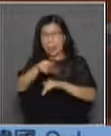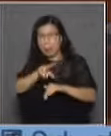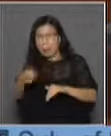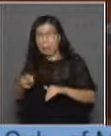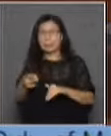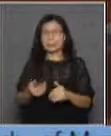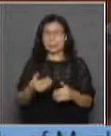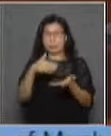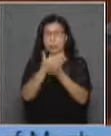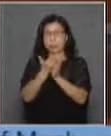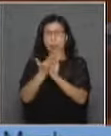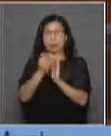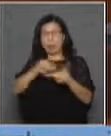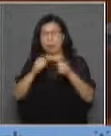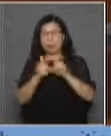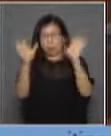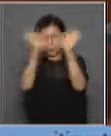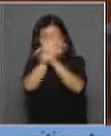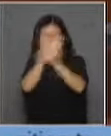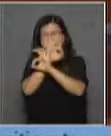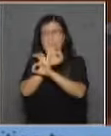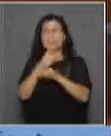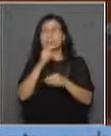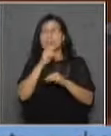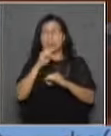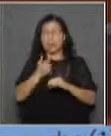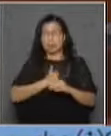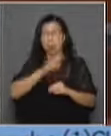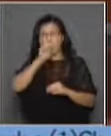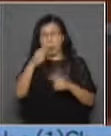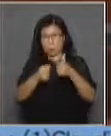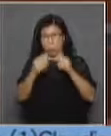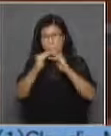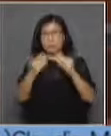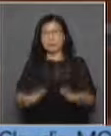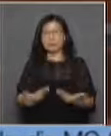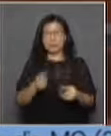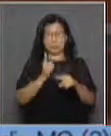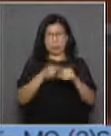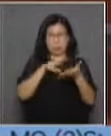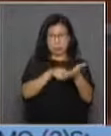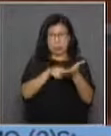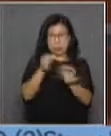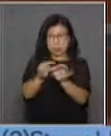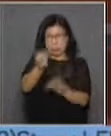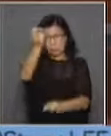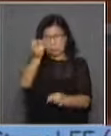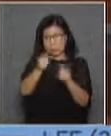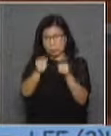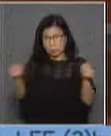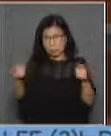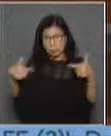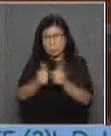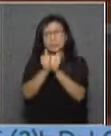且用各種嘅手段誤導建築工程顧問公司，令到佢相信呢嗰個裝柱嘅長度符